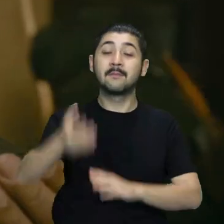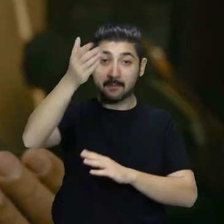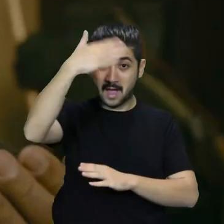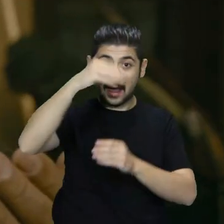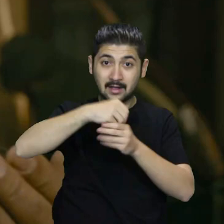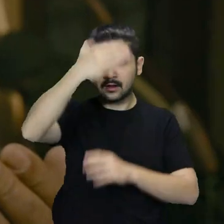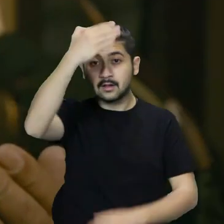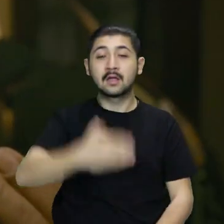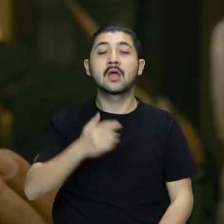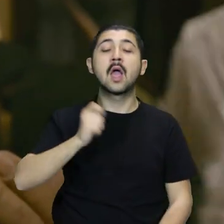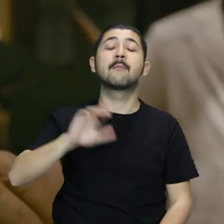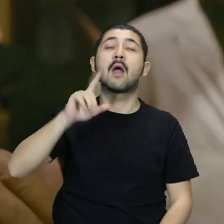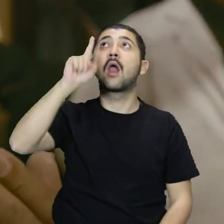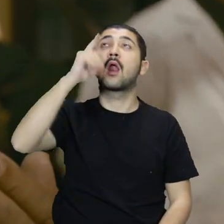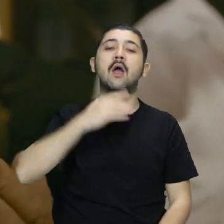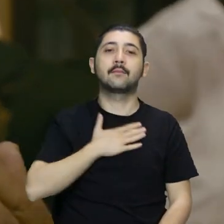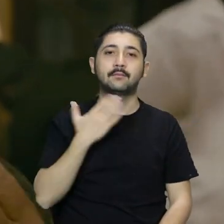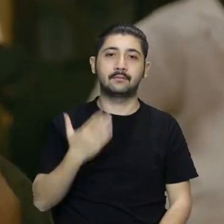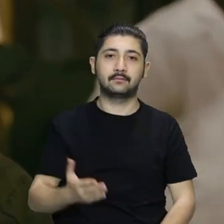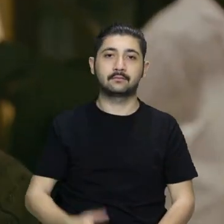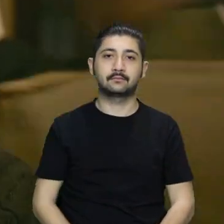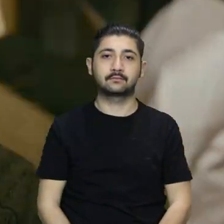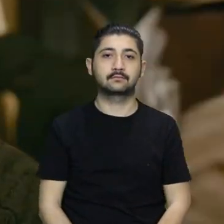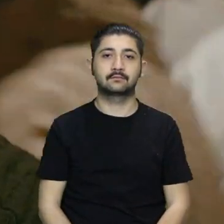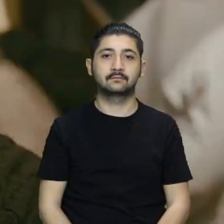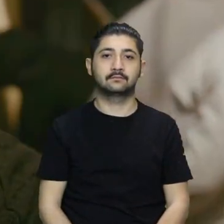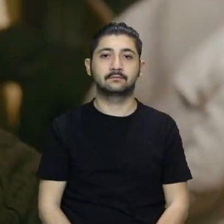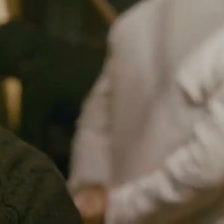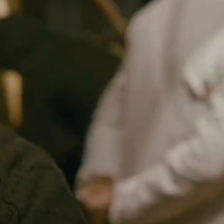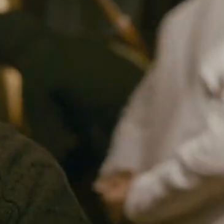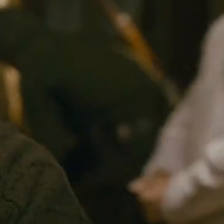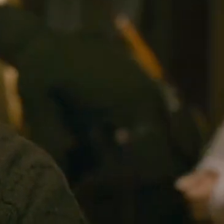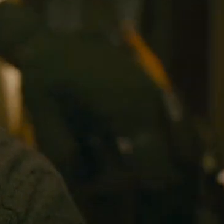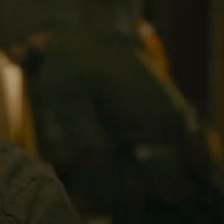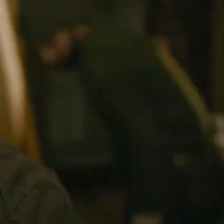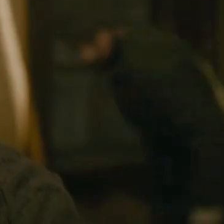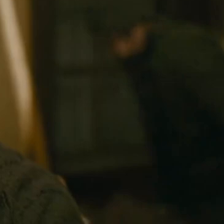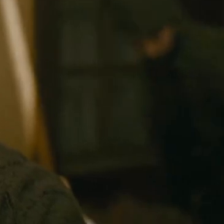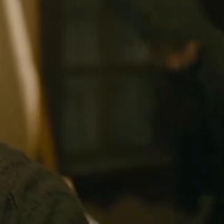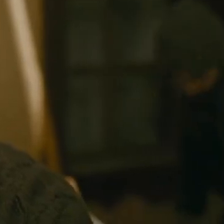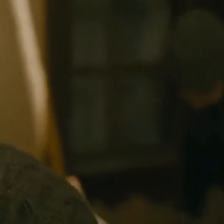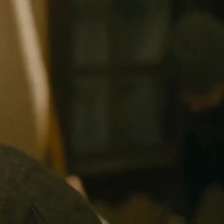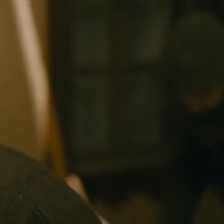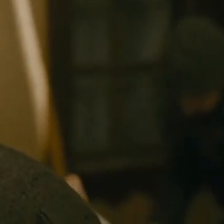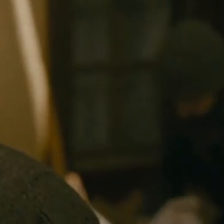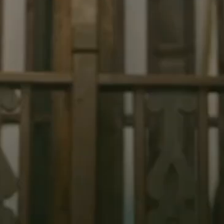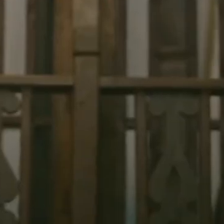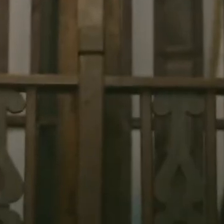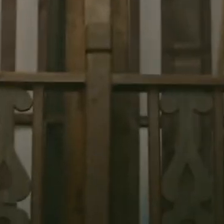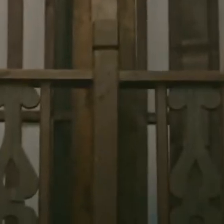Sancağımızı indirtme ya Rabbi. Asma balkondaki Türk bayrağına bakarak ellerini yüzüne sürdü.